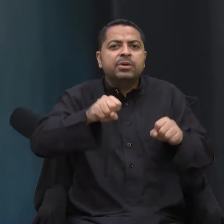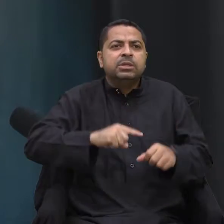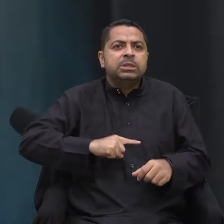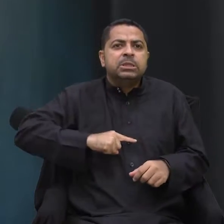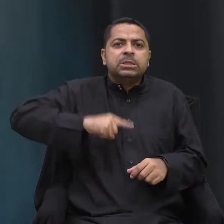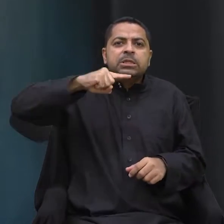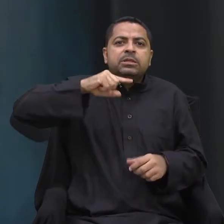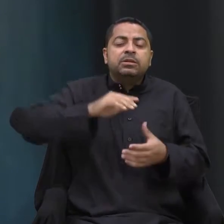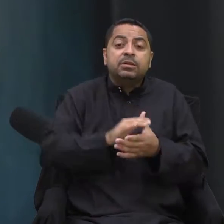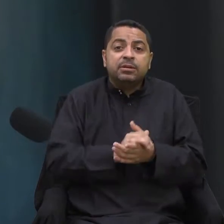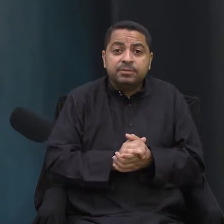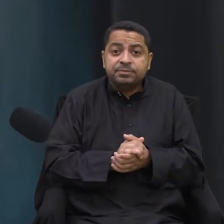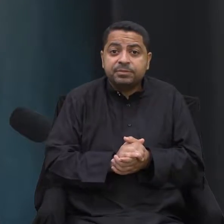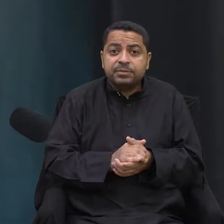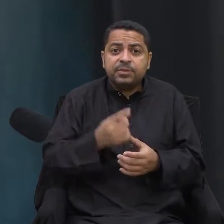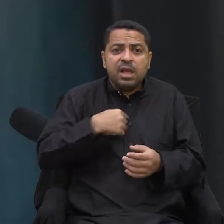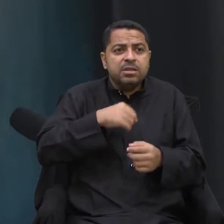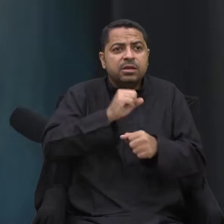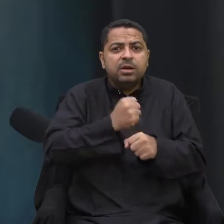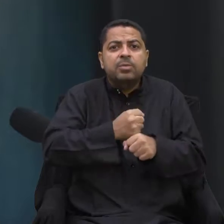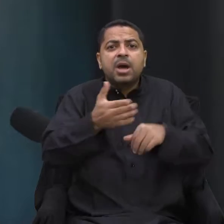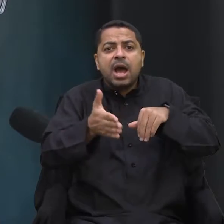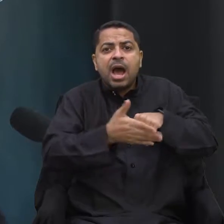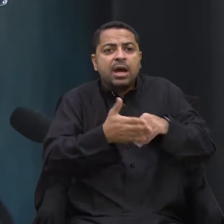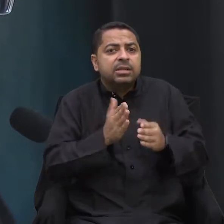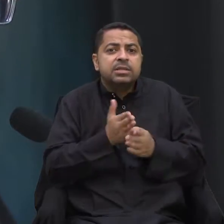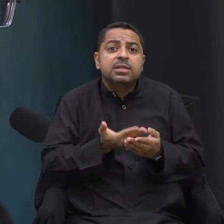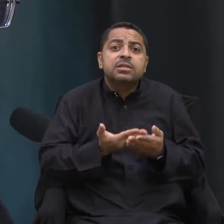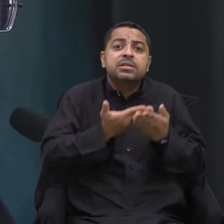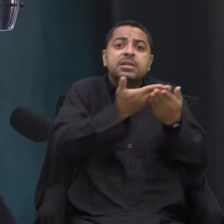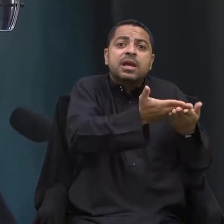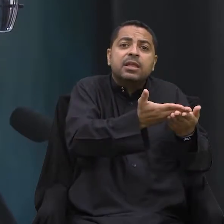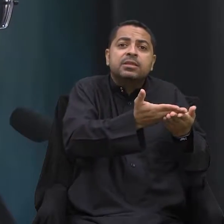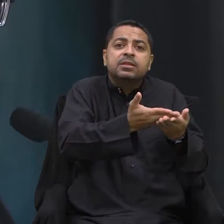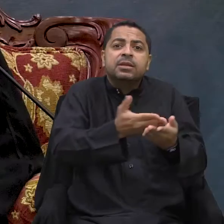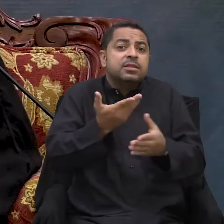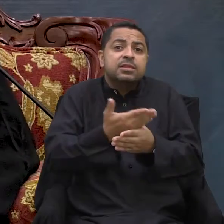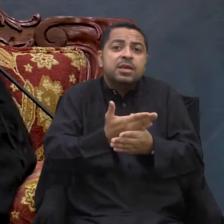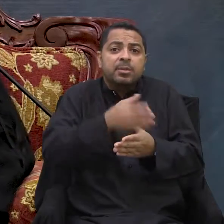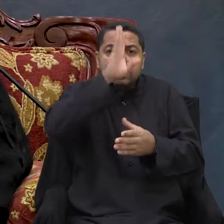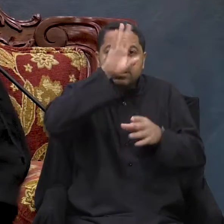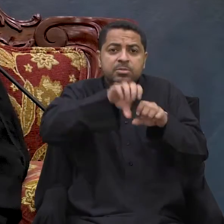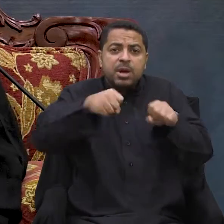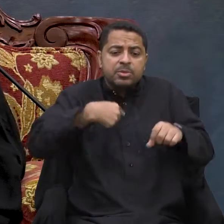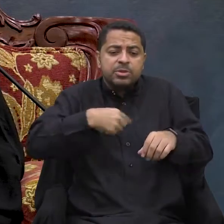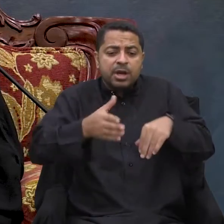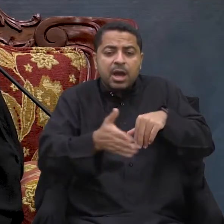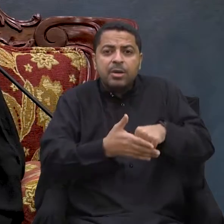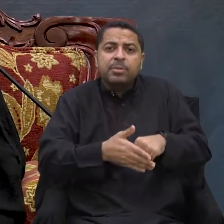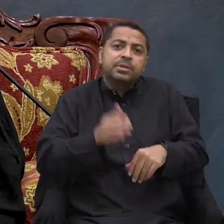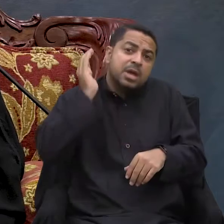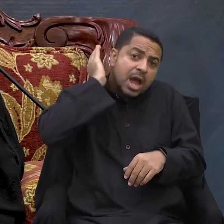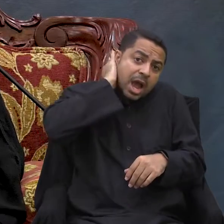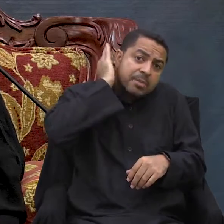حماسا، يريد أن يعمل شيئا، يريد أن يصنع شيئا، يشعر أنه